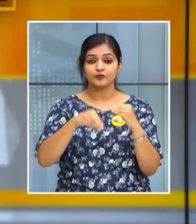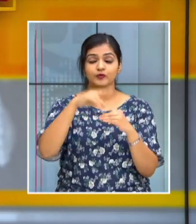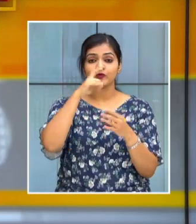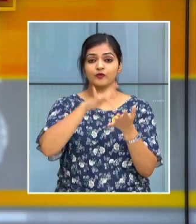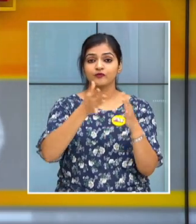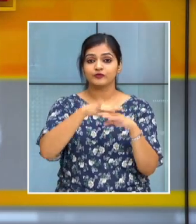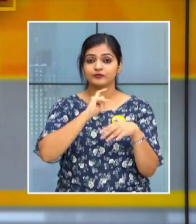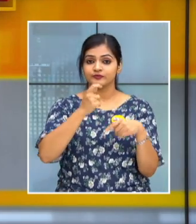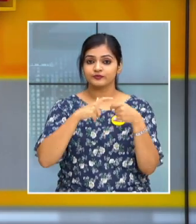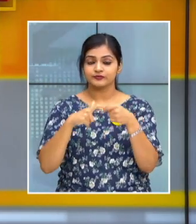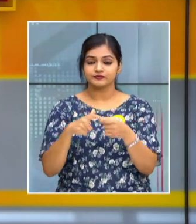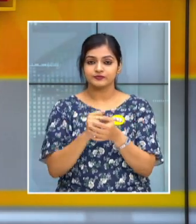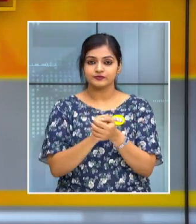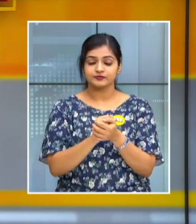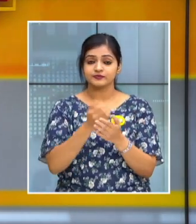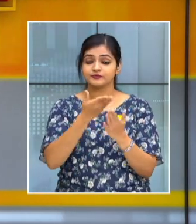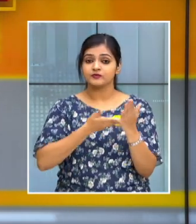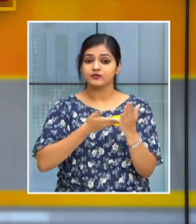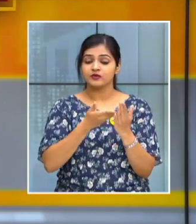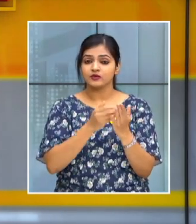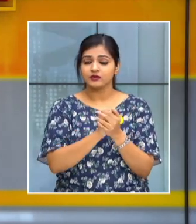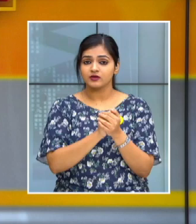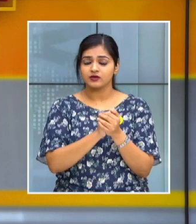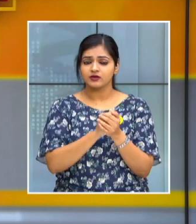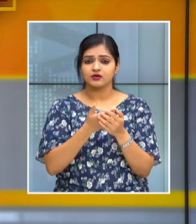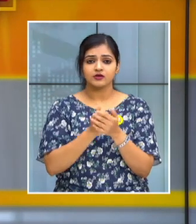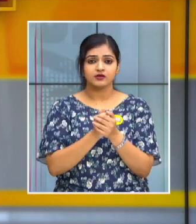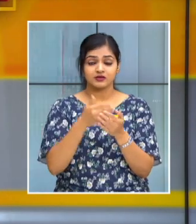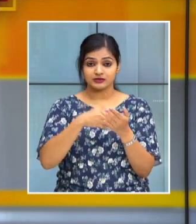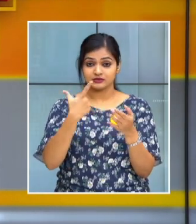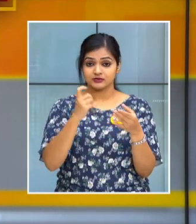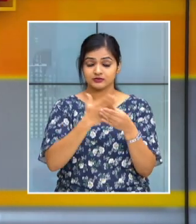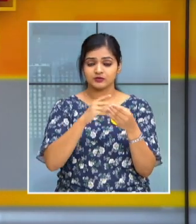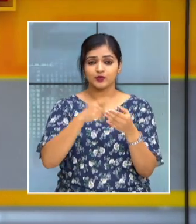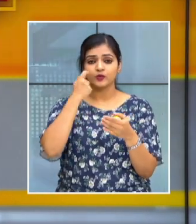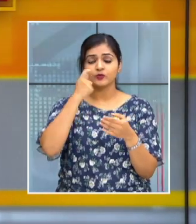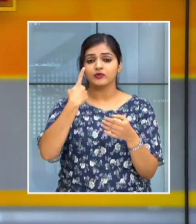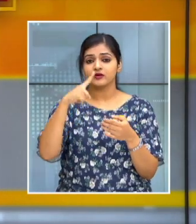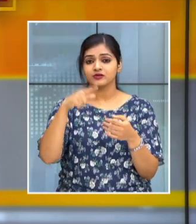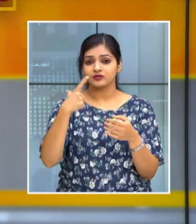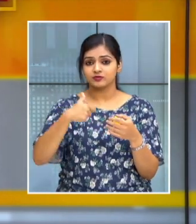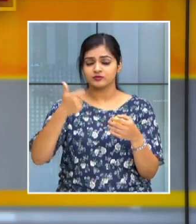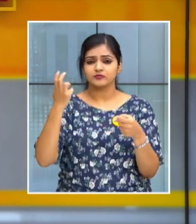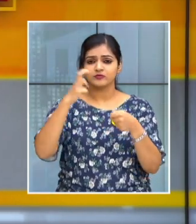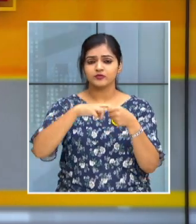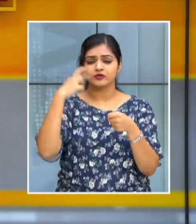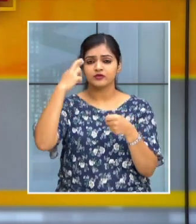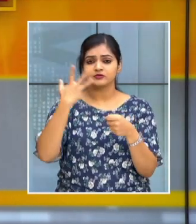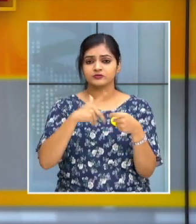നിന്ന് വിവരങ്ങളുമായി. രാഹുൽ, ഈ ഏത് തരത്തിലാണ് ഈ കേസിൽ മനുഷ്യാവകാശ കമ്മീഷൻ ഇടപെടുന്നത്?